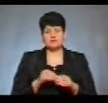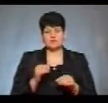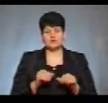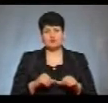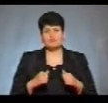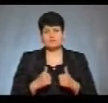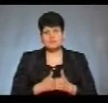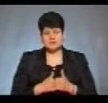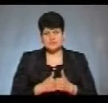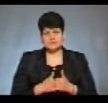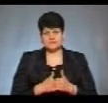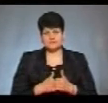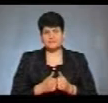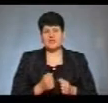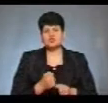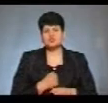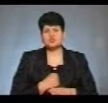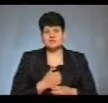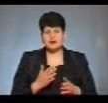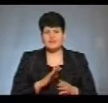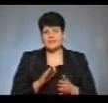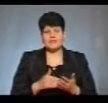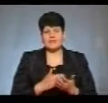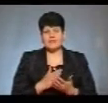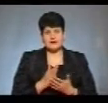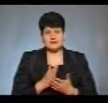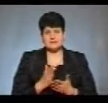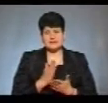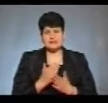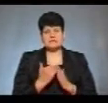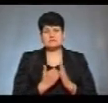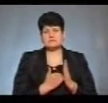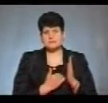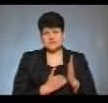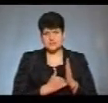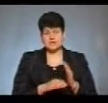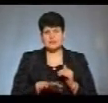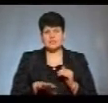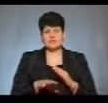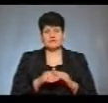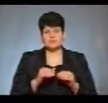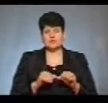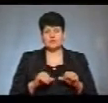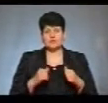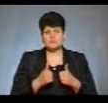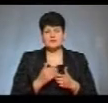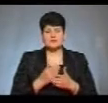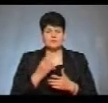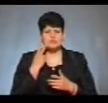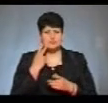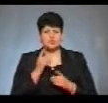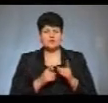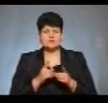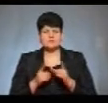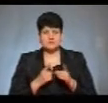виборчих комісій. Тому що, на жаль, неякісні, скажімо, є списки дільничої виборчої комісії, постійно є зміни, причому